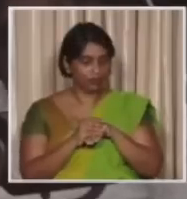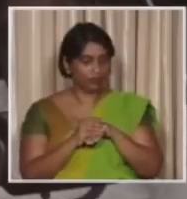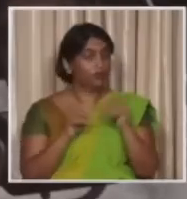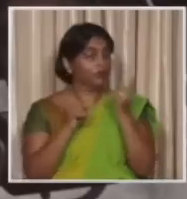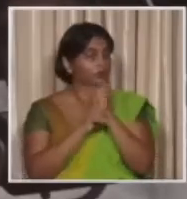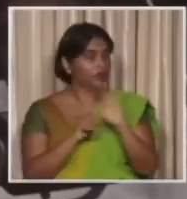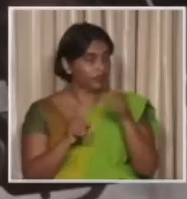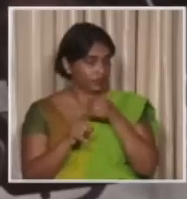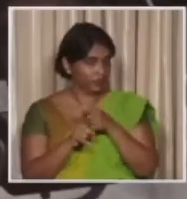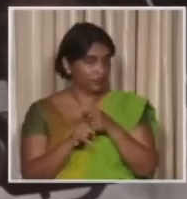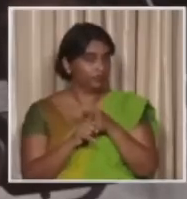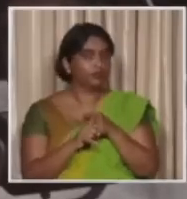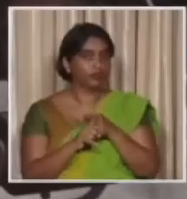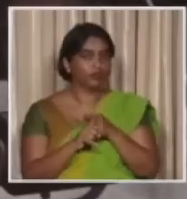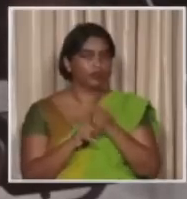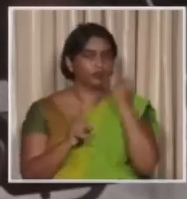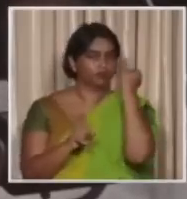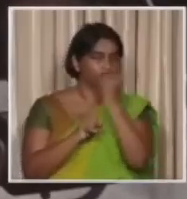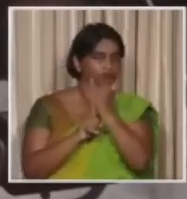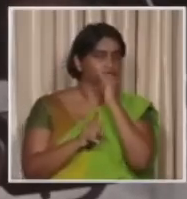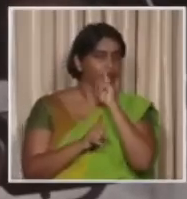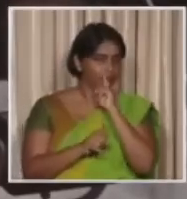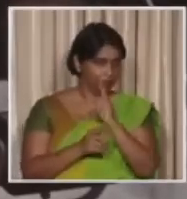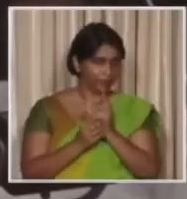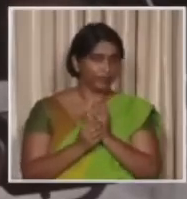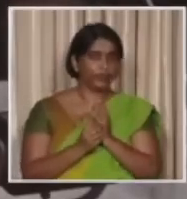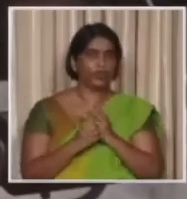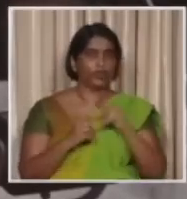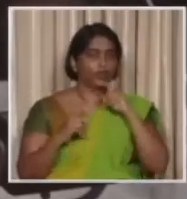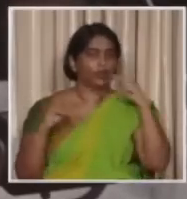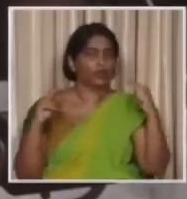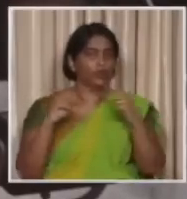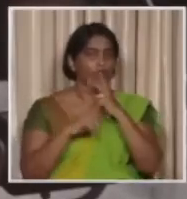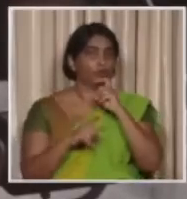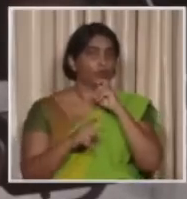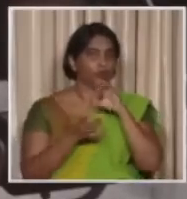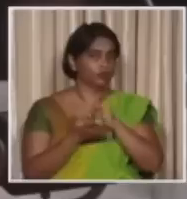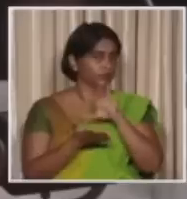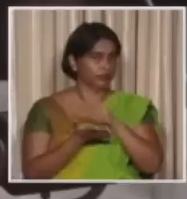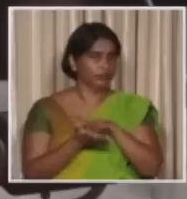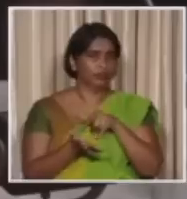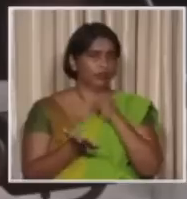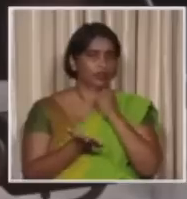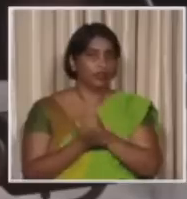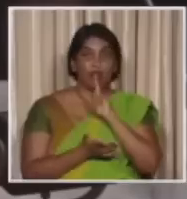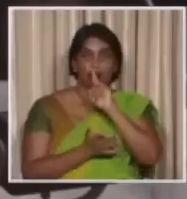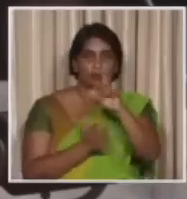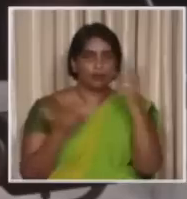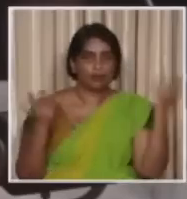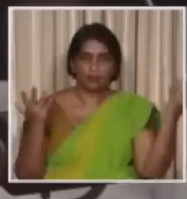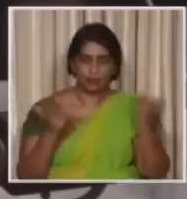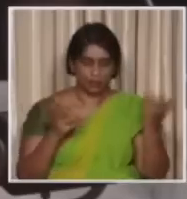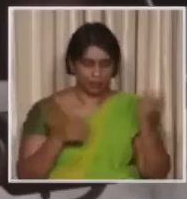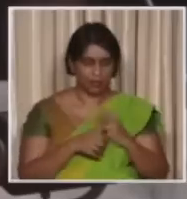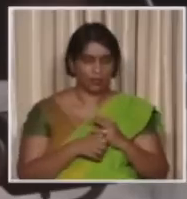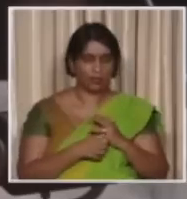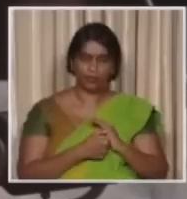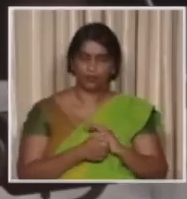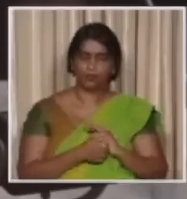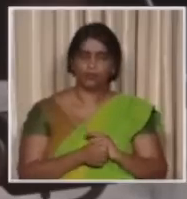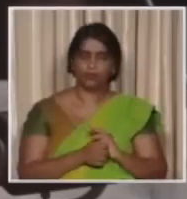ඍජුව විවේචනය කළා ශ්‍රේෂ්ඨාධිකරණයේ නඩු තීන්දුවක්. ඒක කරන්න බෑ